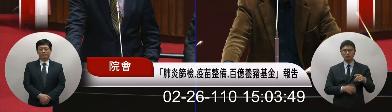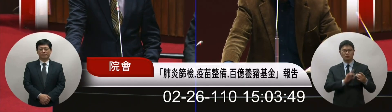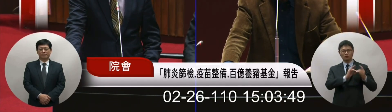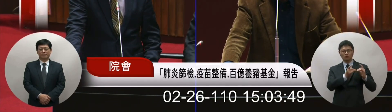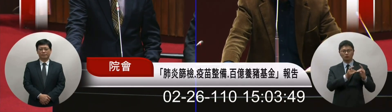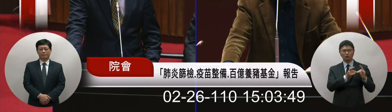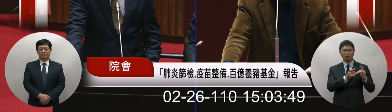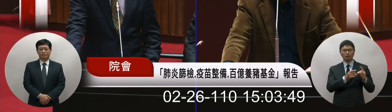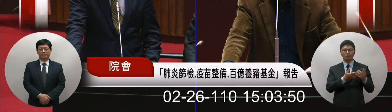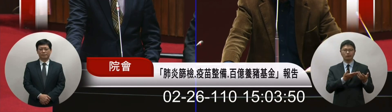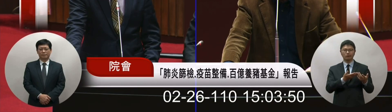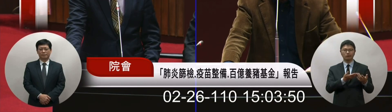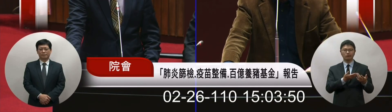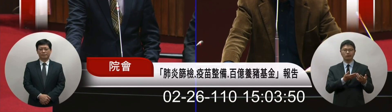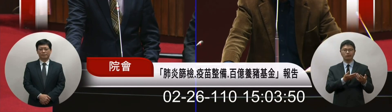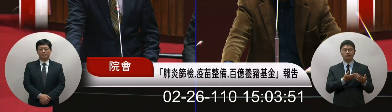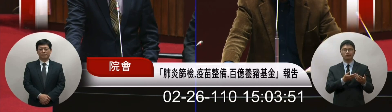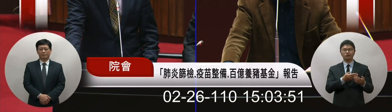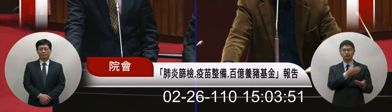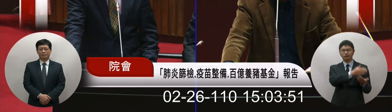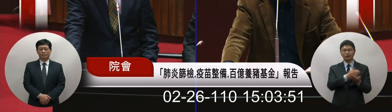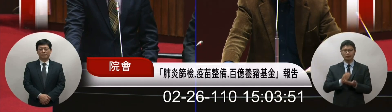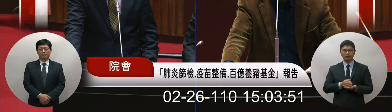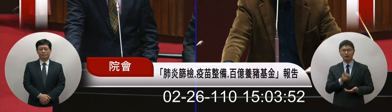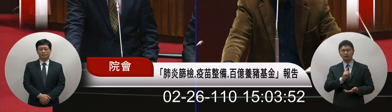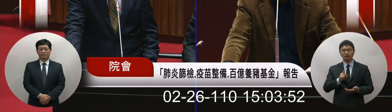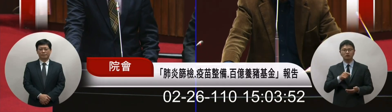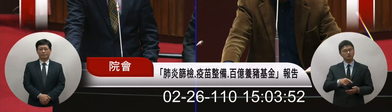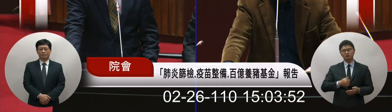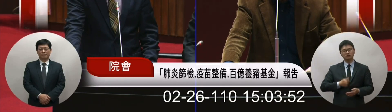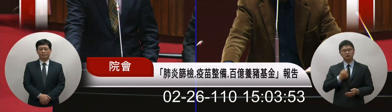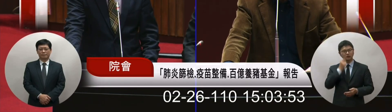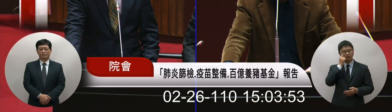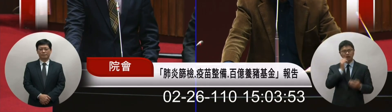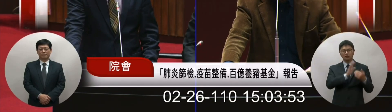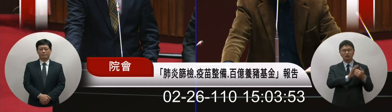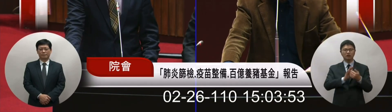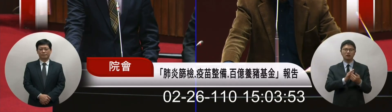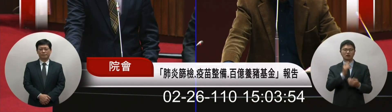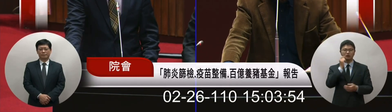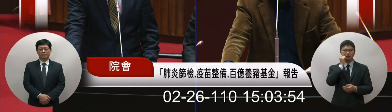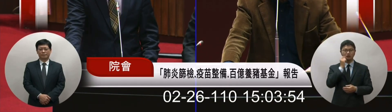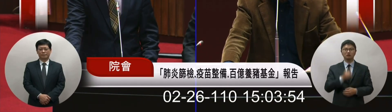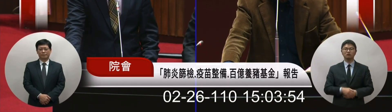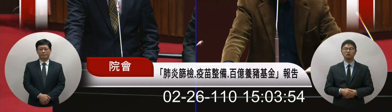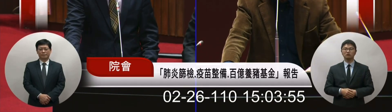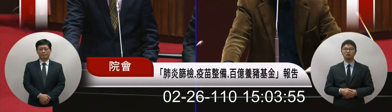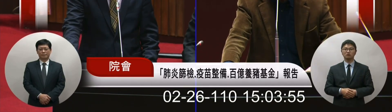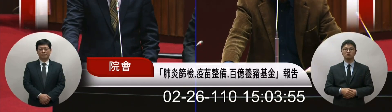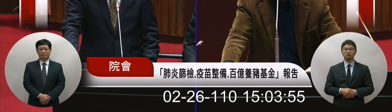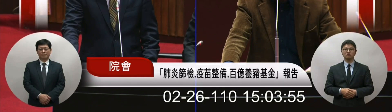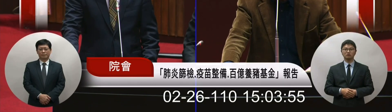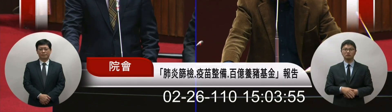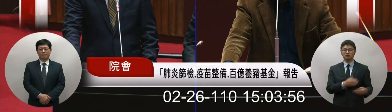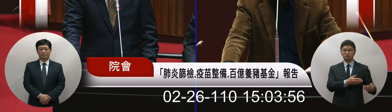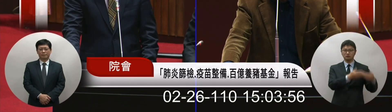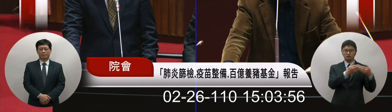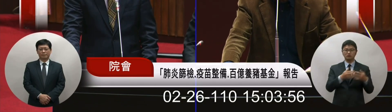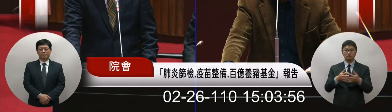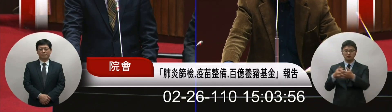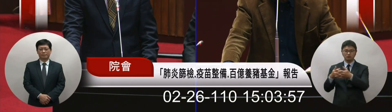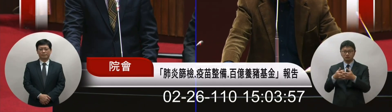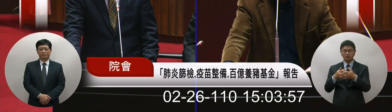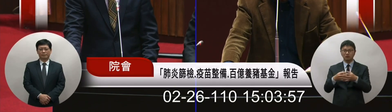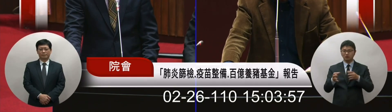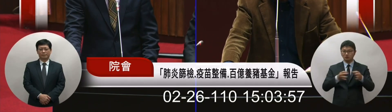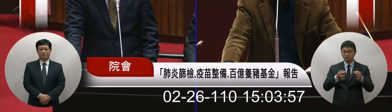哈，老实讲哈，防不胜防呢。这个我们看过中美贸易哦厮杀的